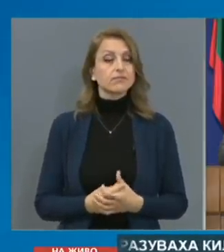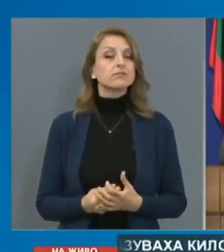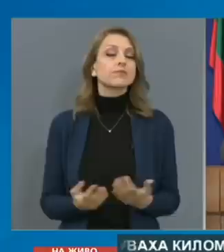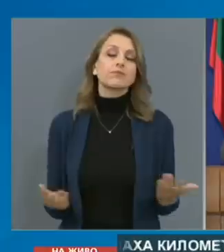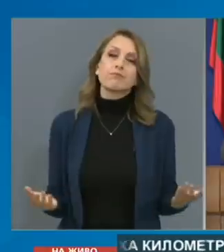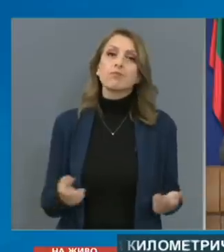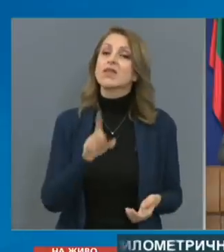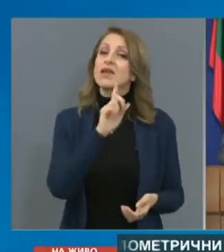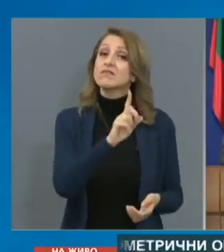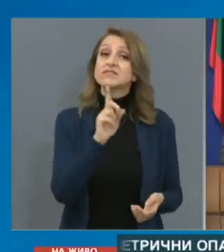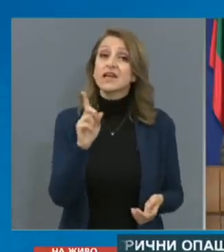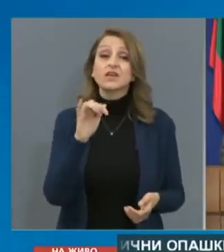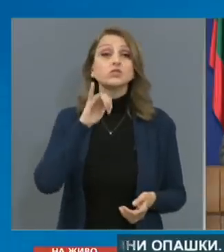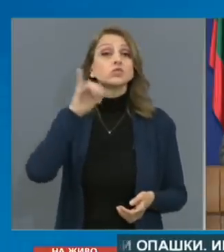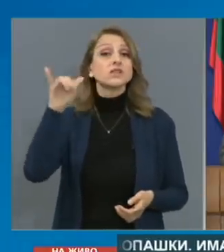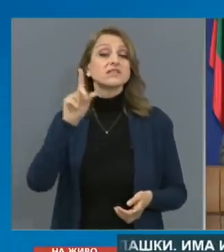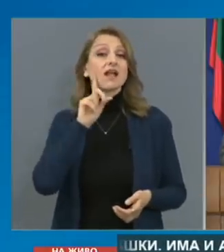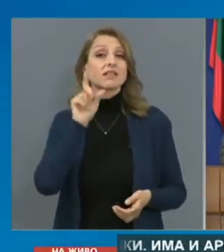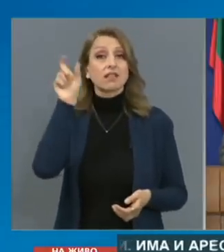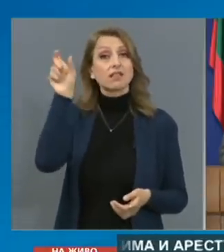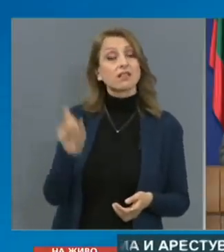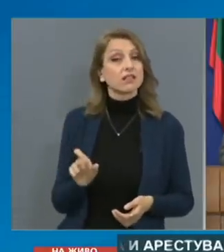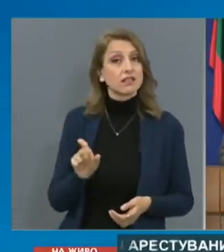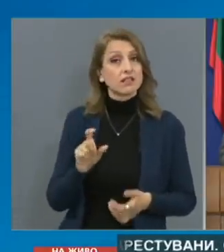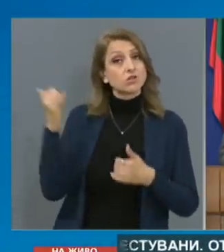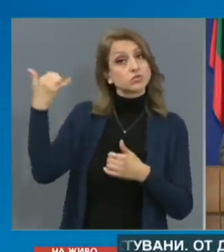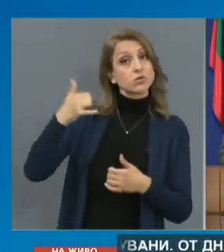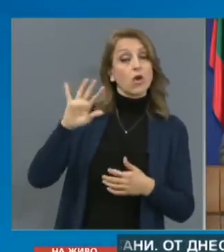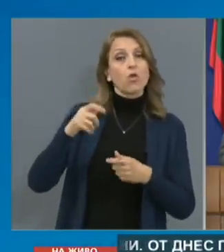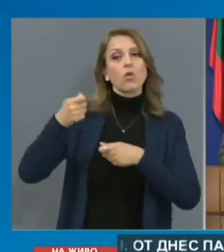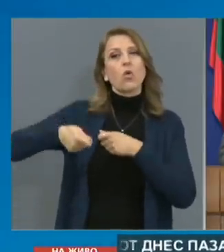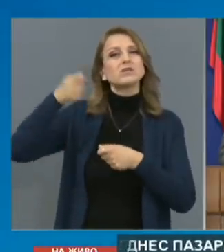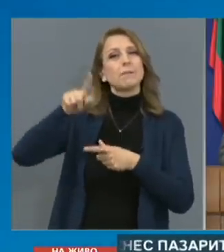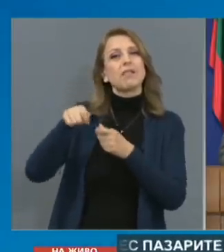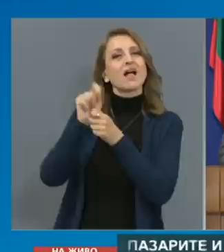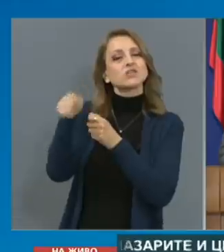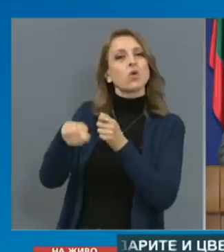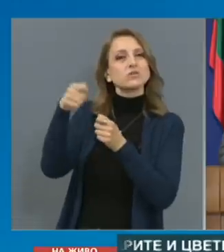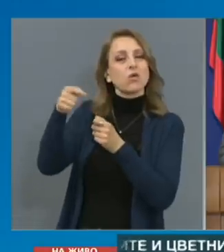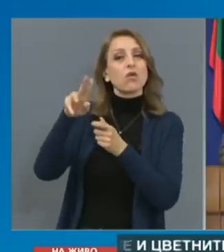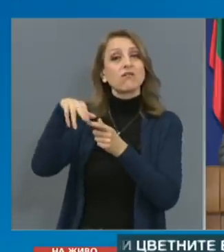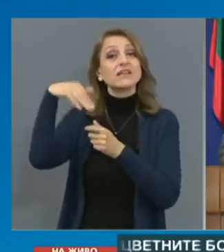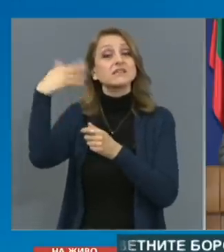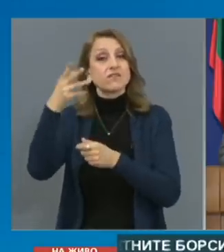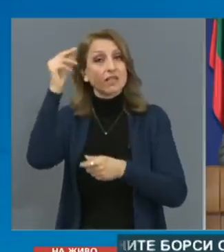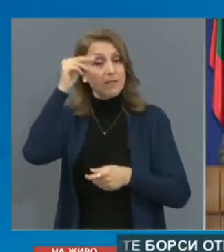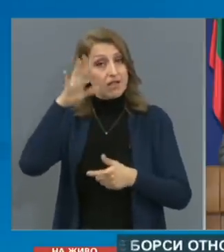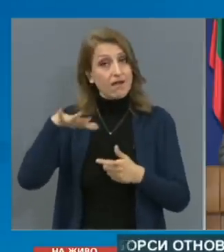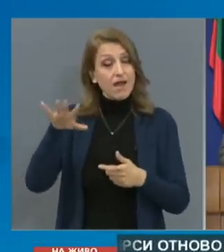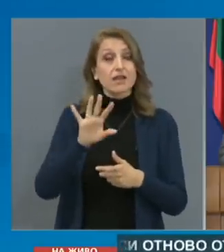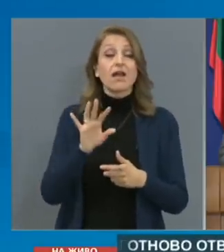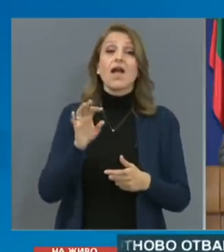Всеки чуждестранен гражданин, който се осигурява извън България, и особено в Европейския съюз, първо